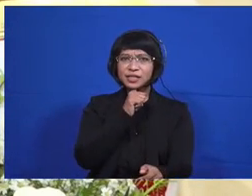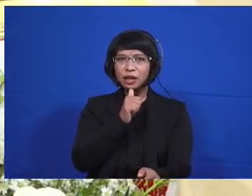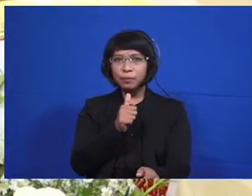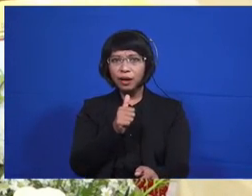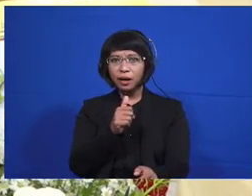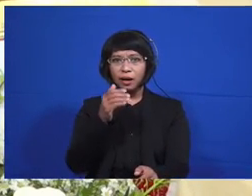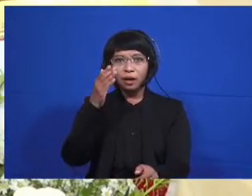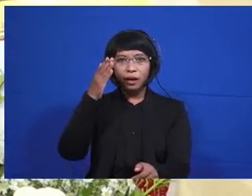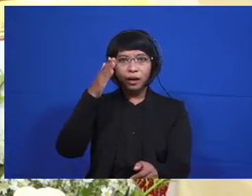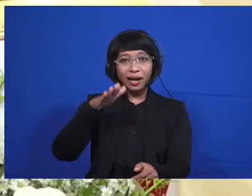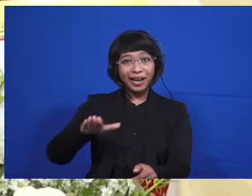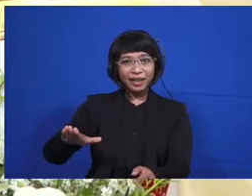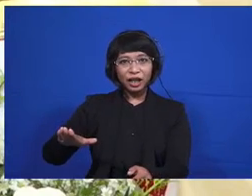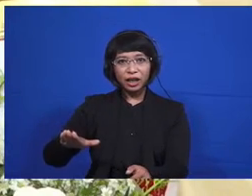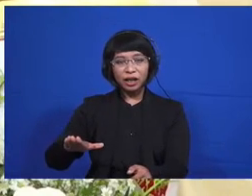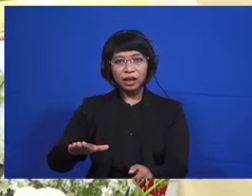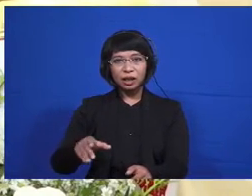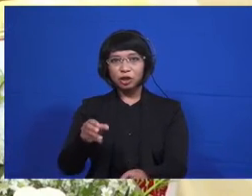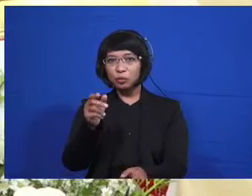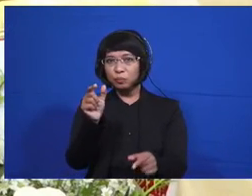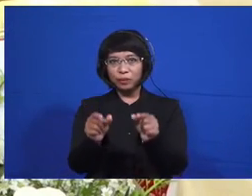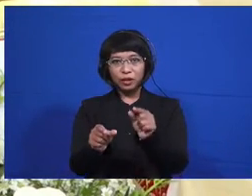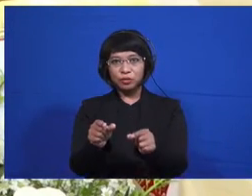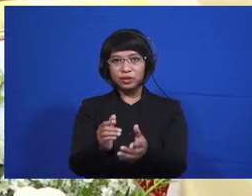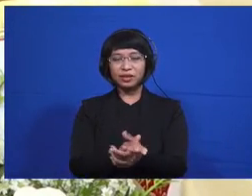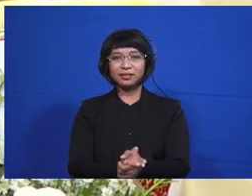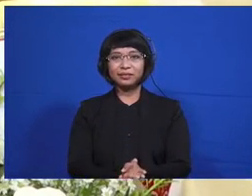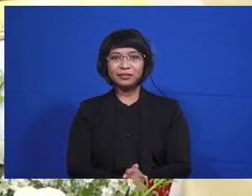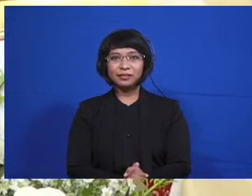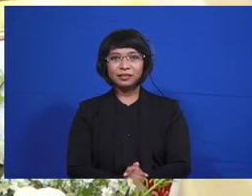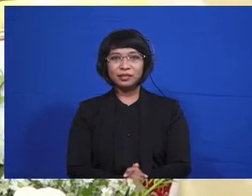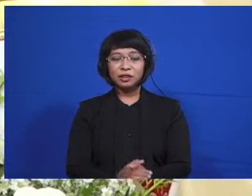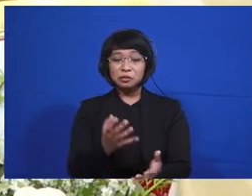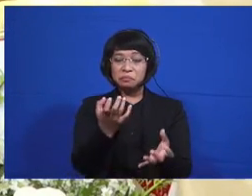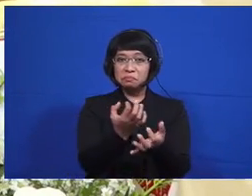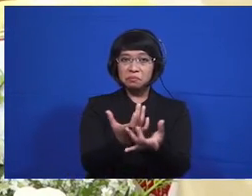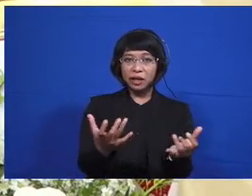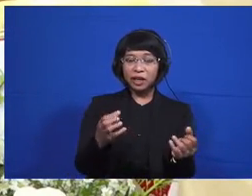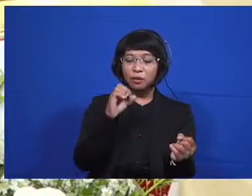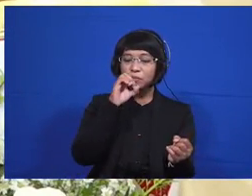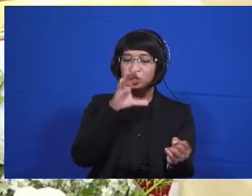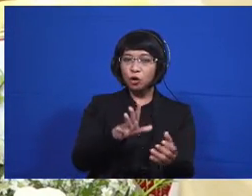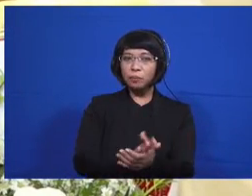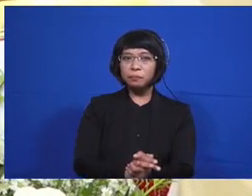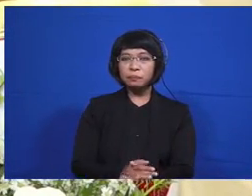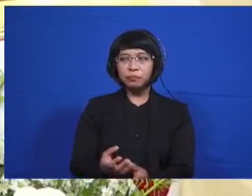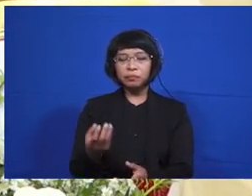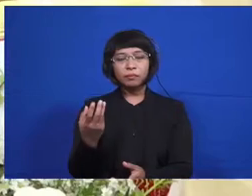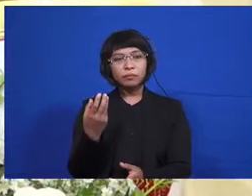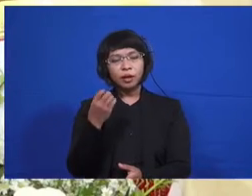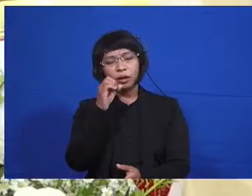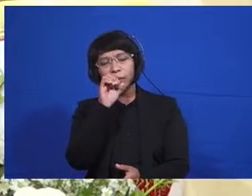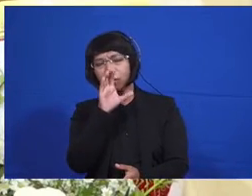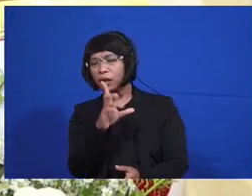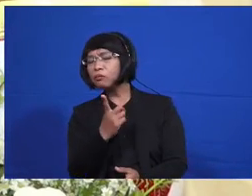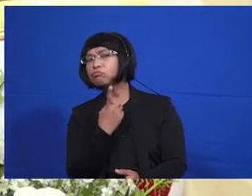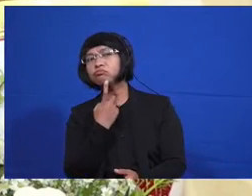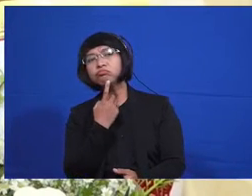itu? Jawab mereka, ada yang mengatakan Yohanes